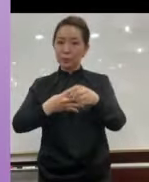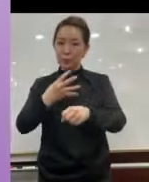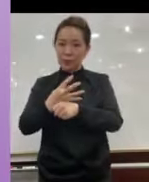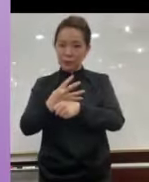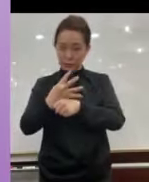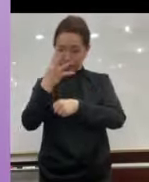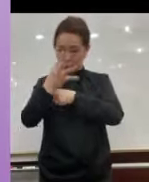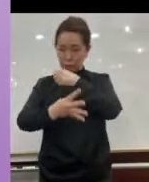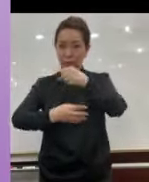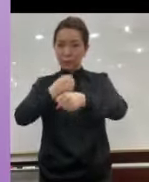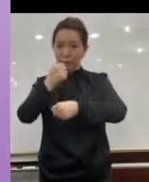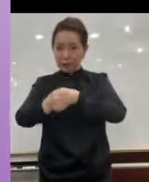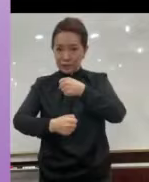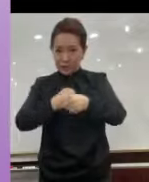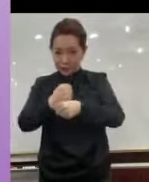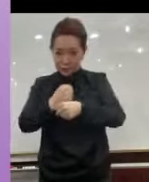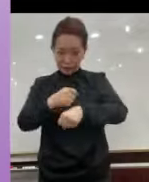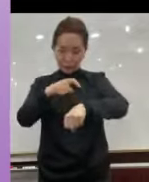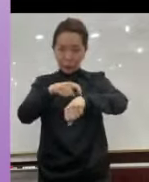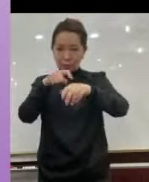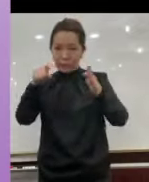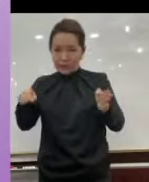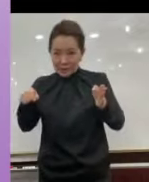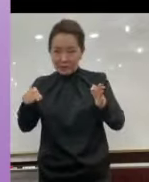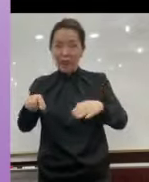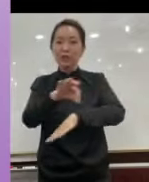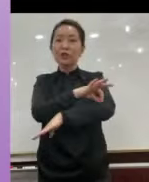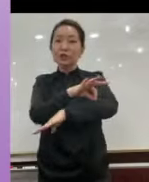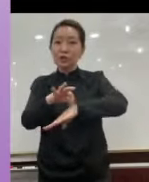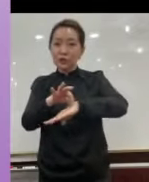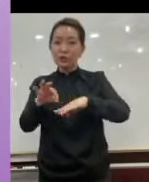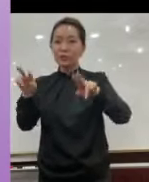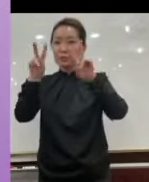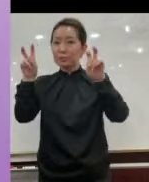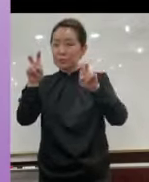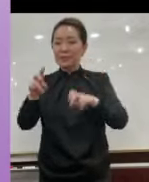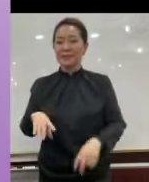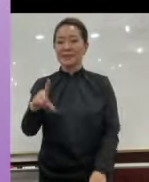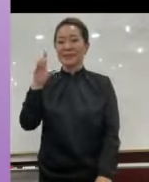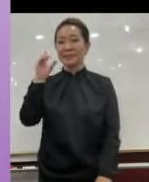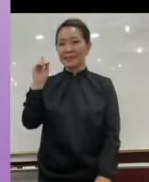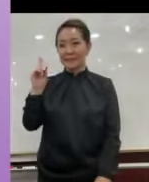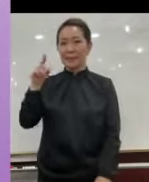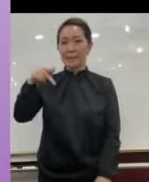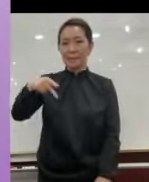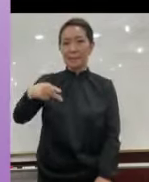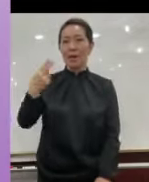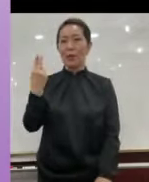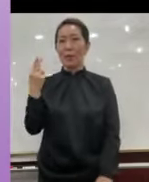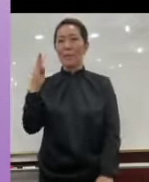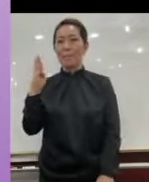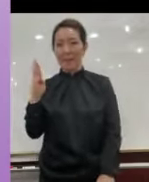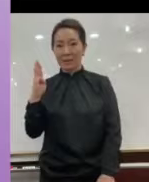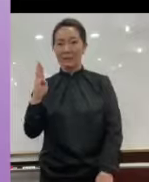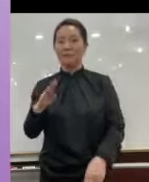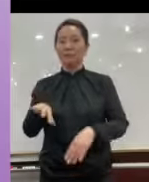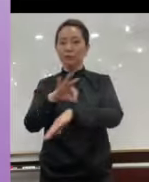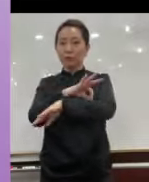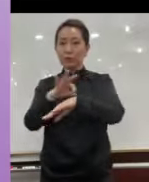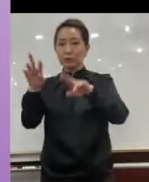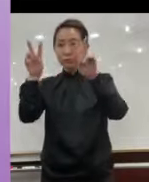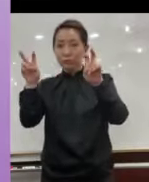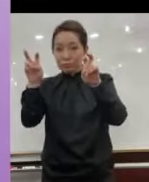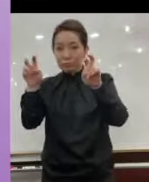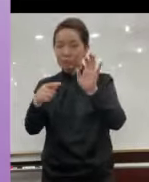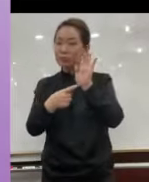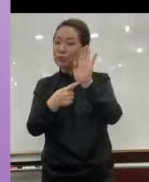ирсэн төсөл байгаа. D-PAP гэдэг нэг англи одоо англиар давчилсан нэртэй энэ T-PAP төсөл гэдэг маань юу гэсэн